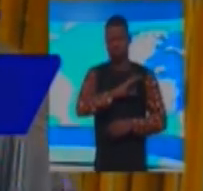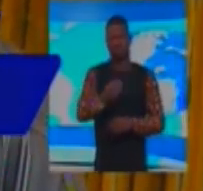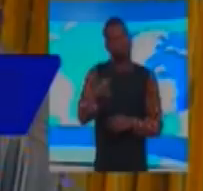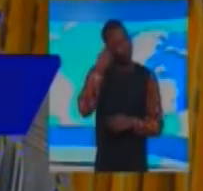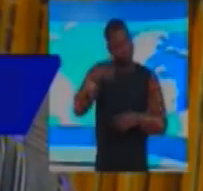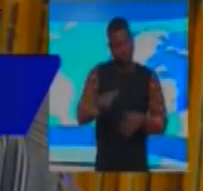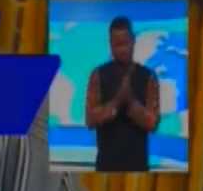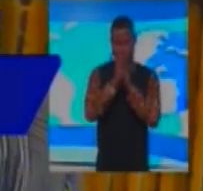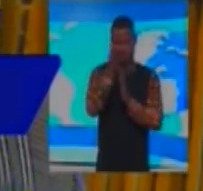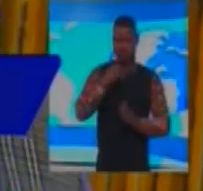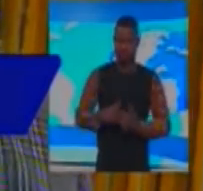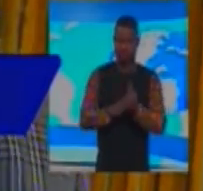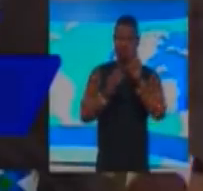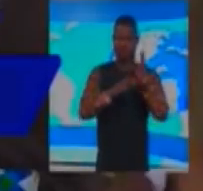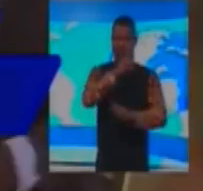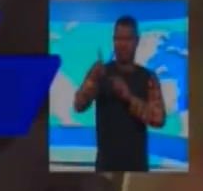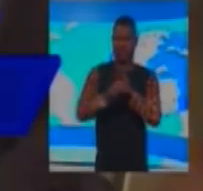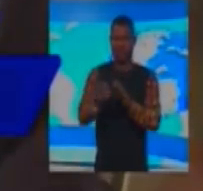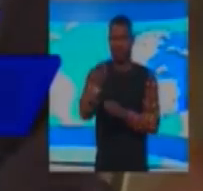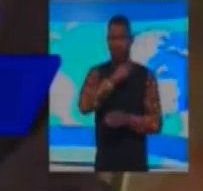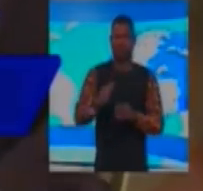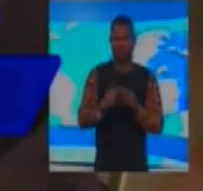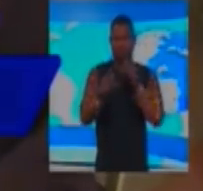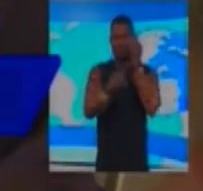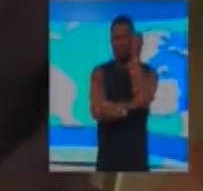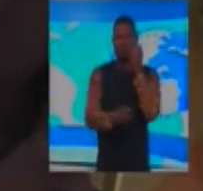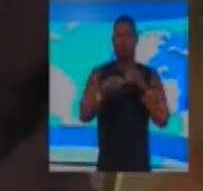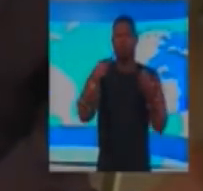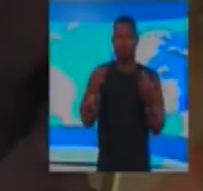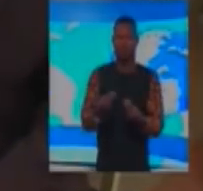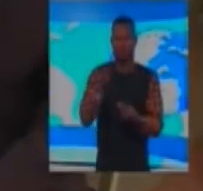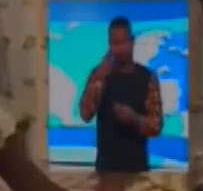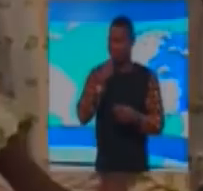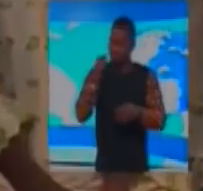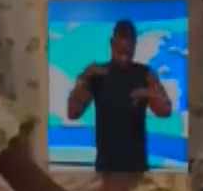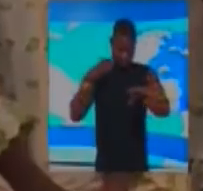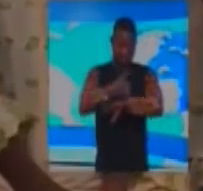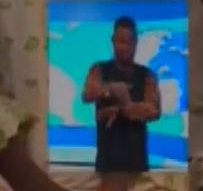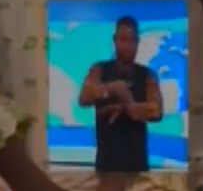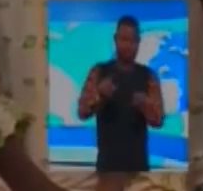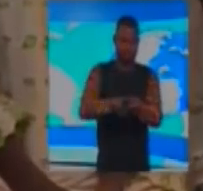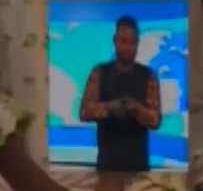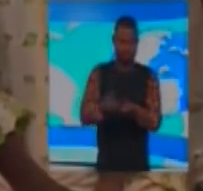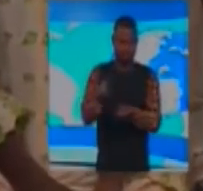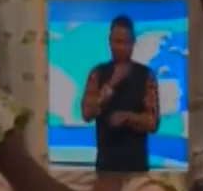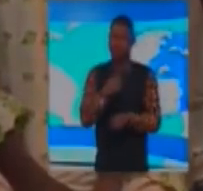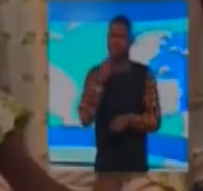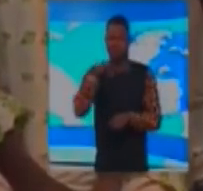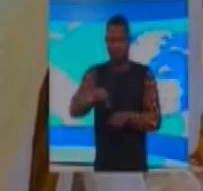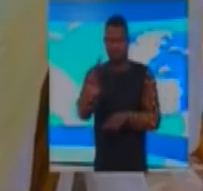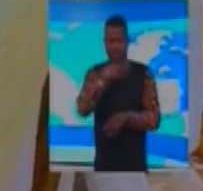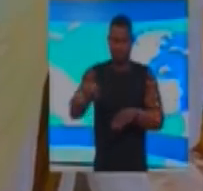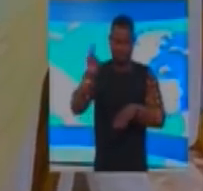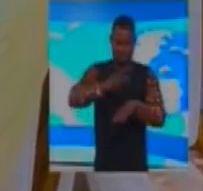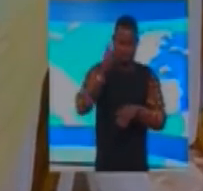pour demander l'accompagnement des populations de Toussiana, où la fibre optique devra bientôt passer. Elle rassure la mise